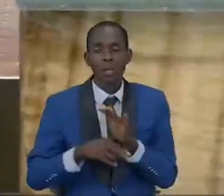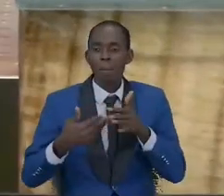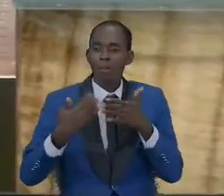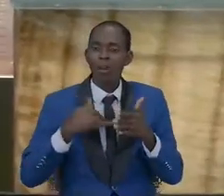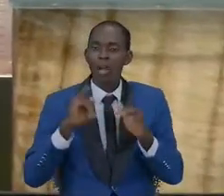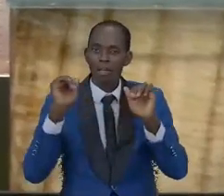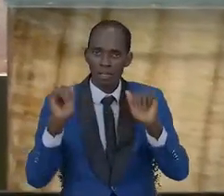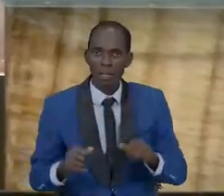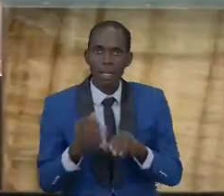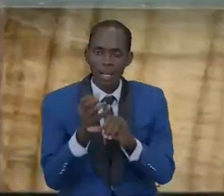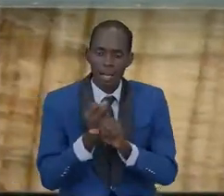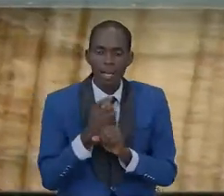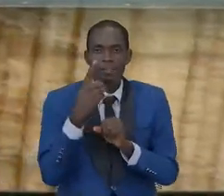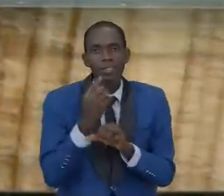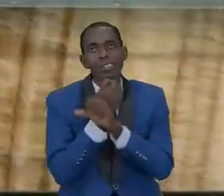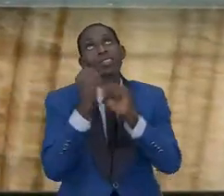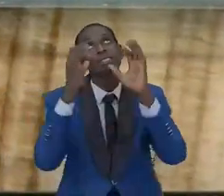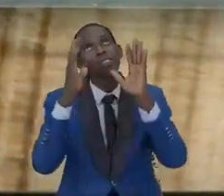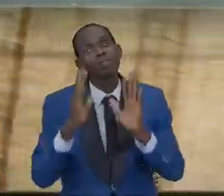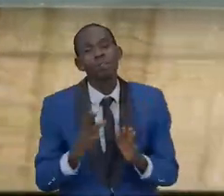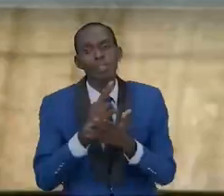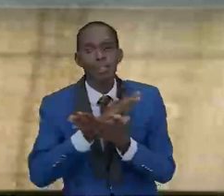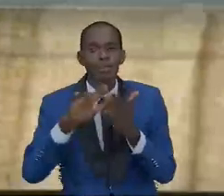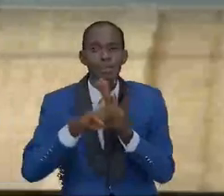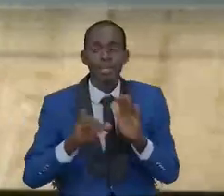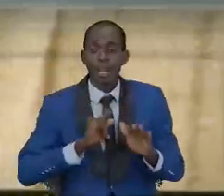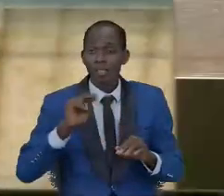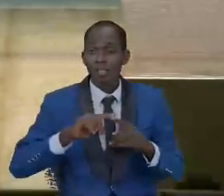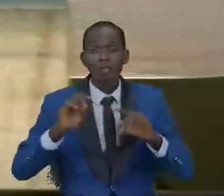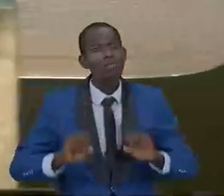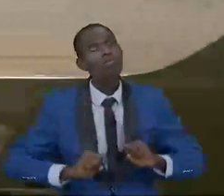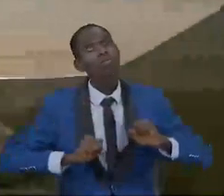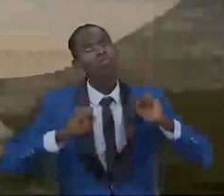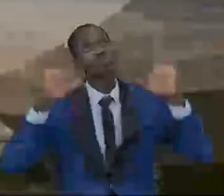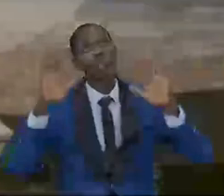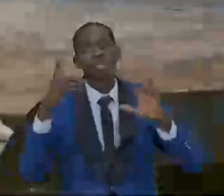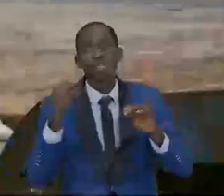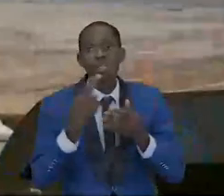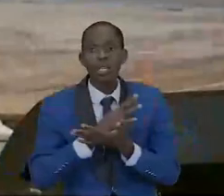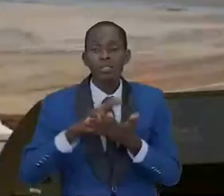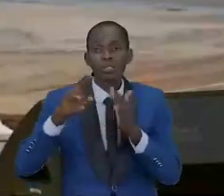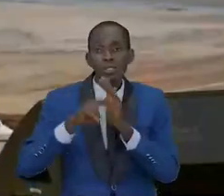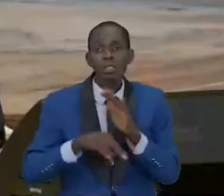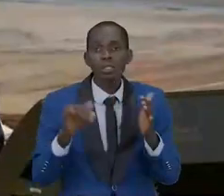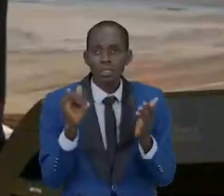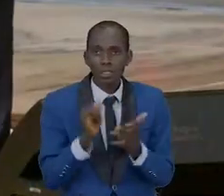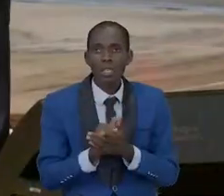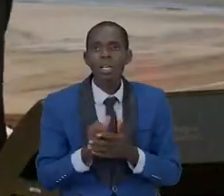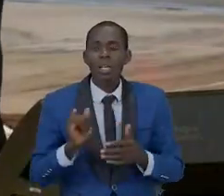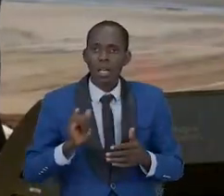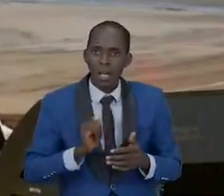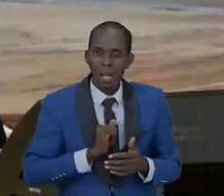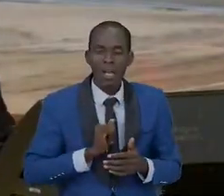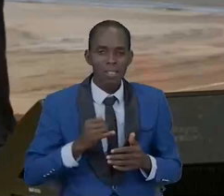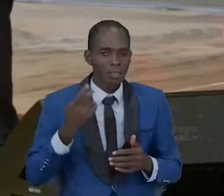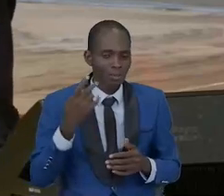de posséder la justice du Sauveur je dois laisser tomber la justice quand j'ai produite par mes